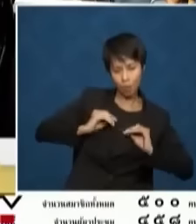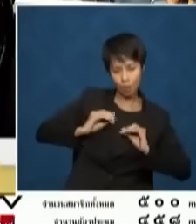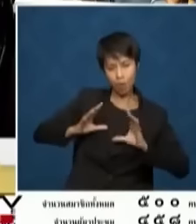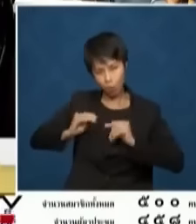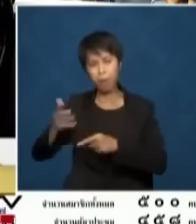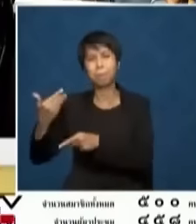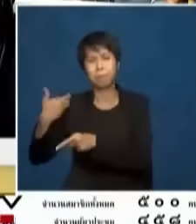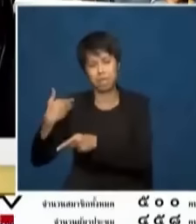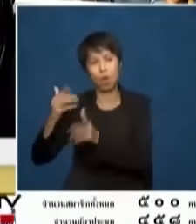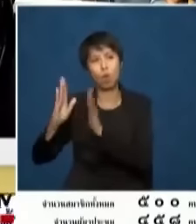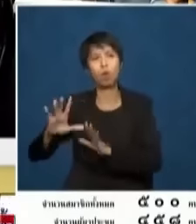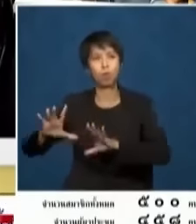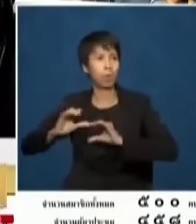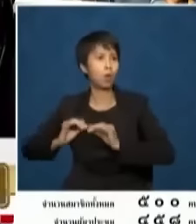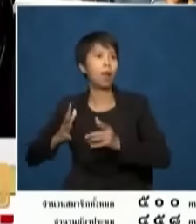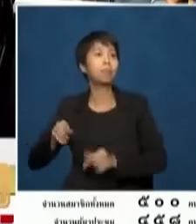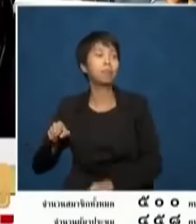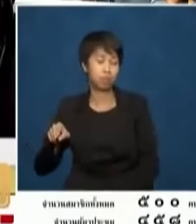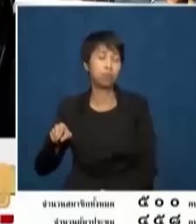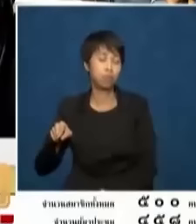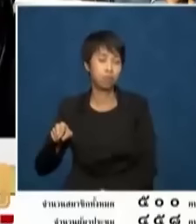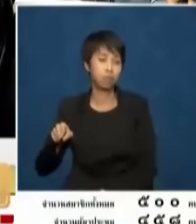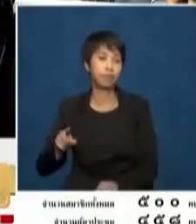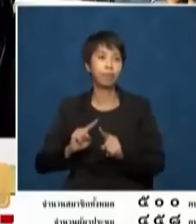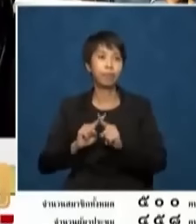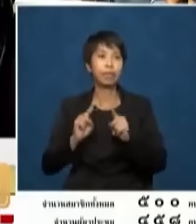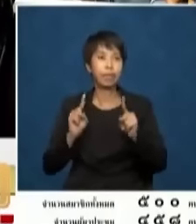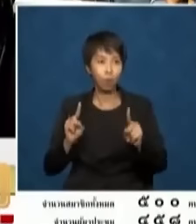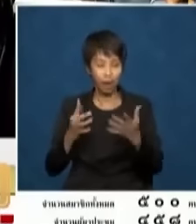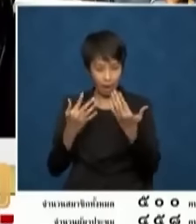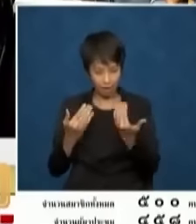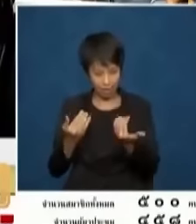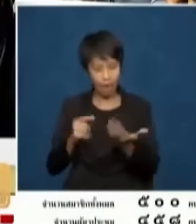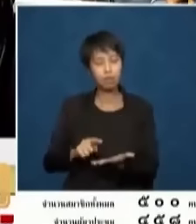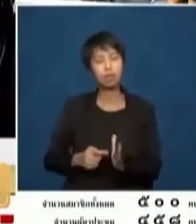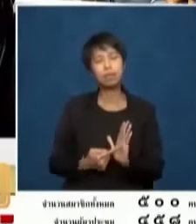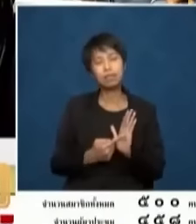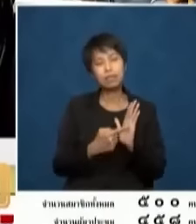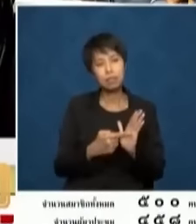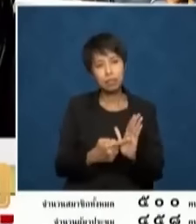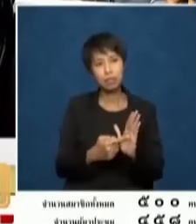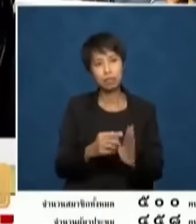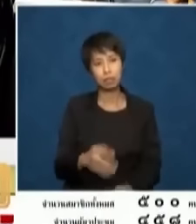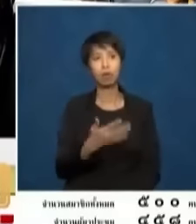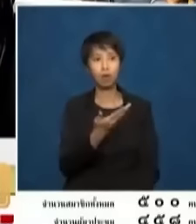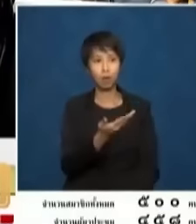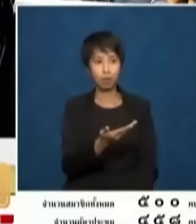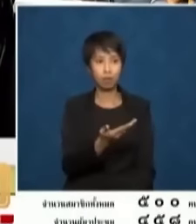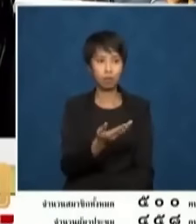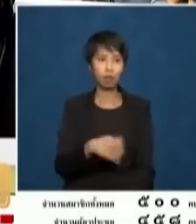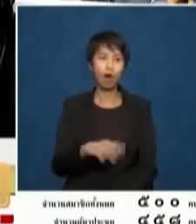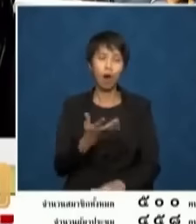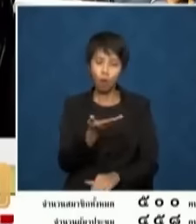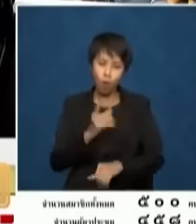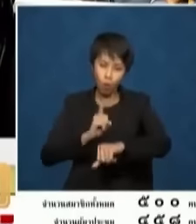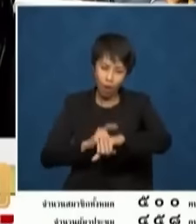ไงมันต้องแก้กฎหมายปัจจุบันอยู่แล้วแล้วคนตัดสินใจคือรัฐบาล แต่วันนี้ก้าวไกลไม่รู้เป็นอะไรใช้ส